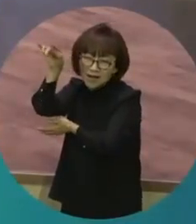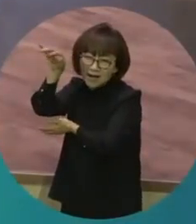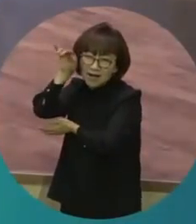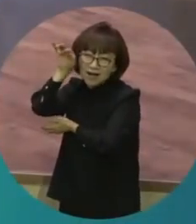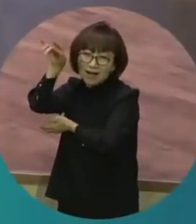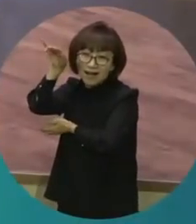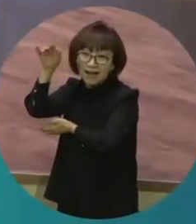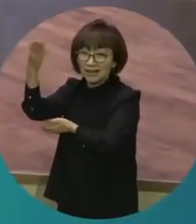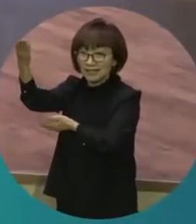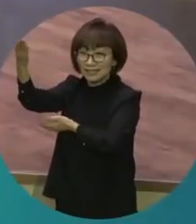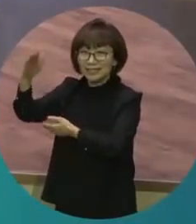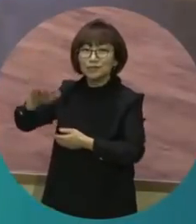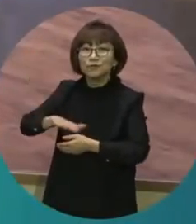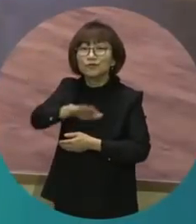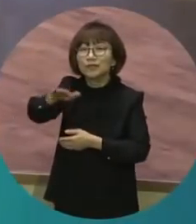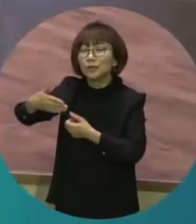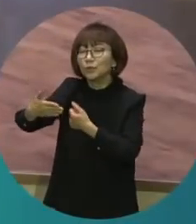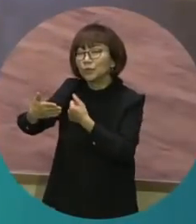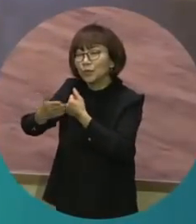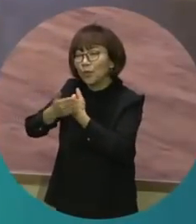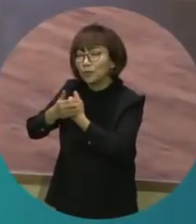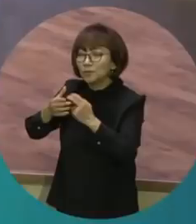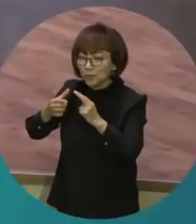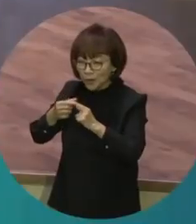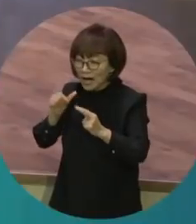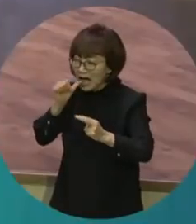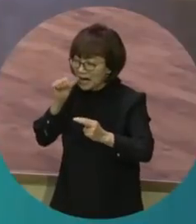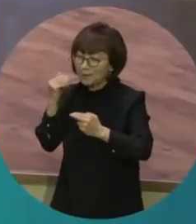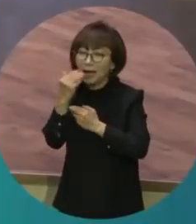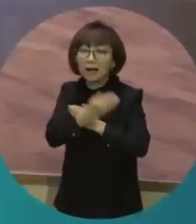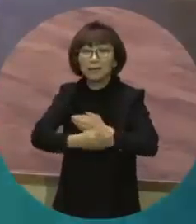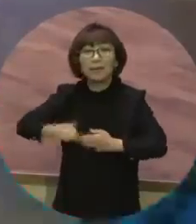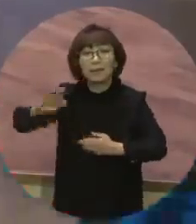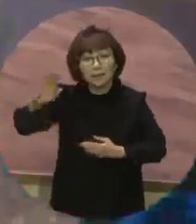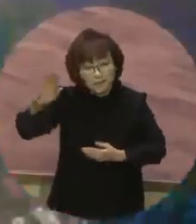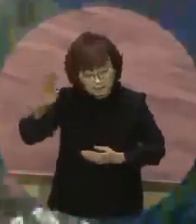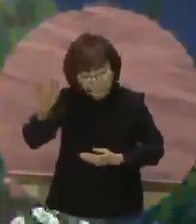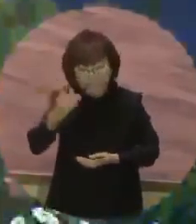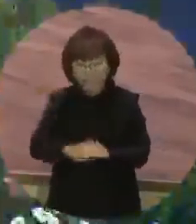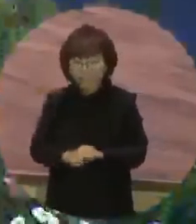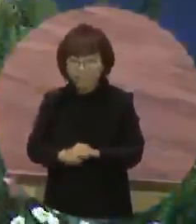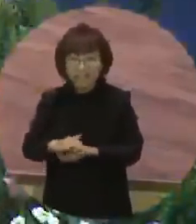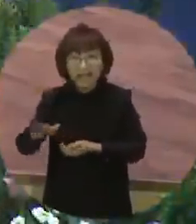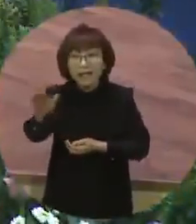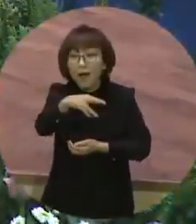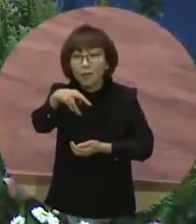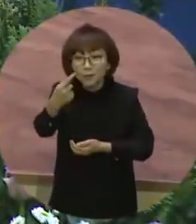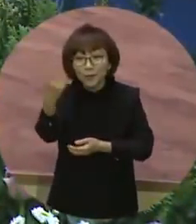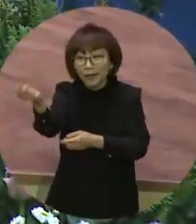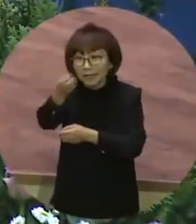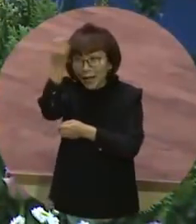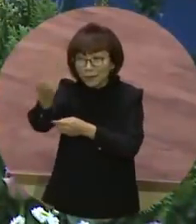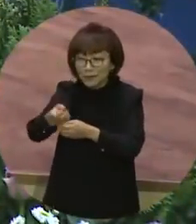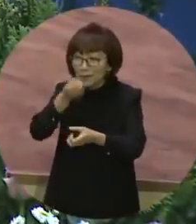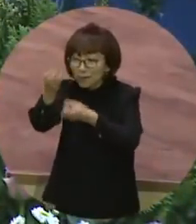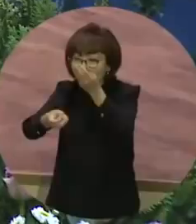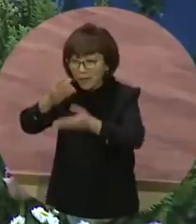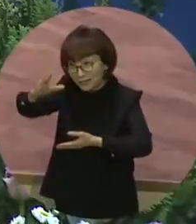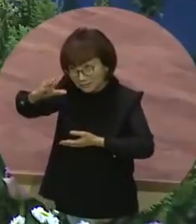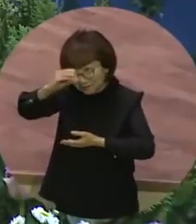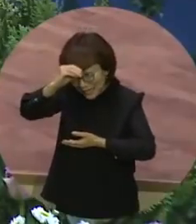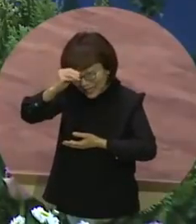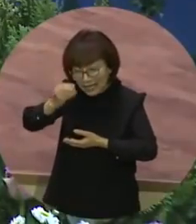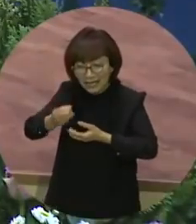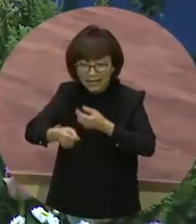그는 우리의 도움과 방패시로다. 여러분도 그렇게 한번 고백해 보시기 바랍니다. 다윗의 기도가